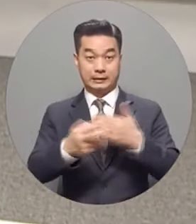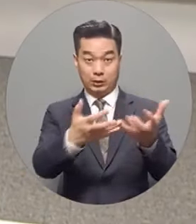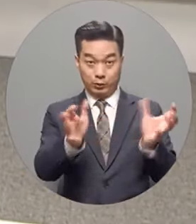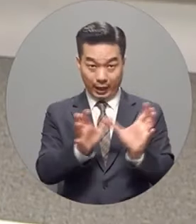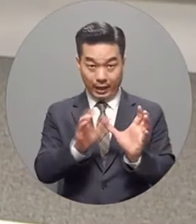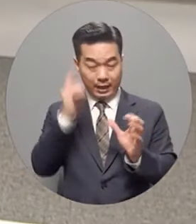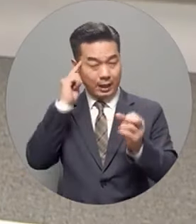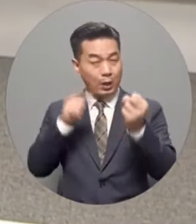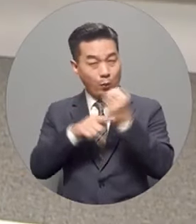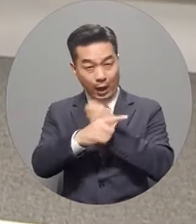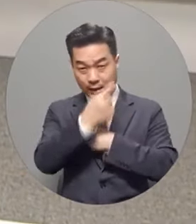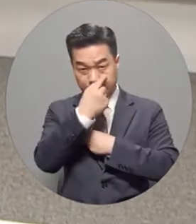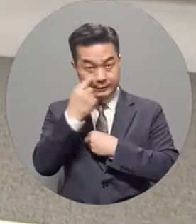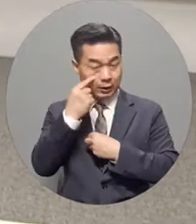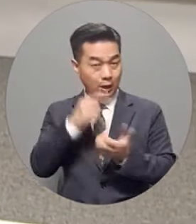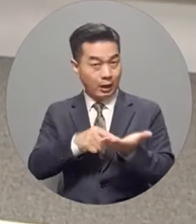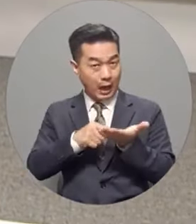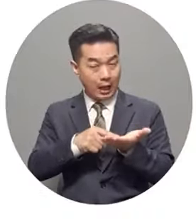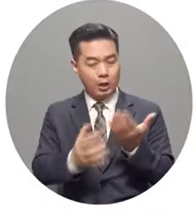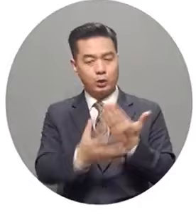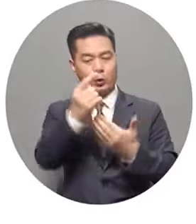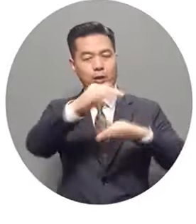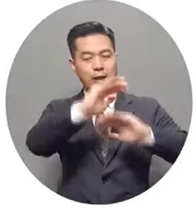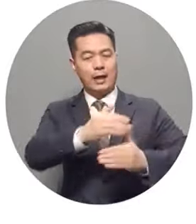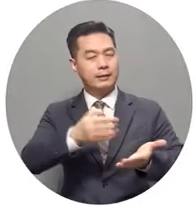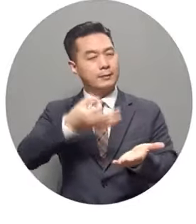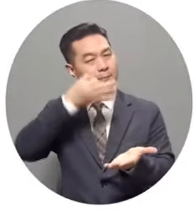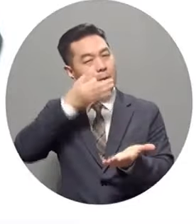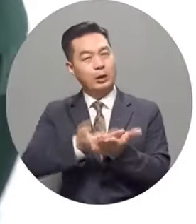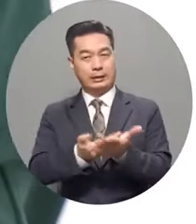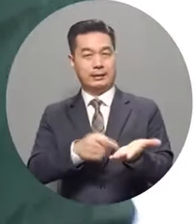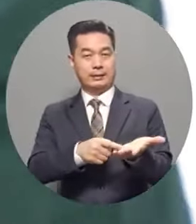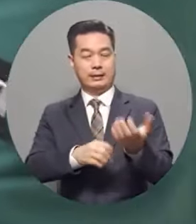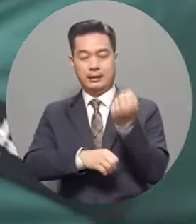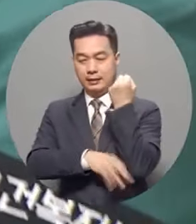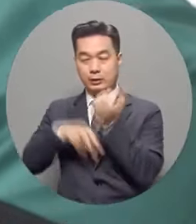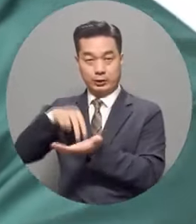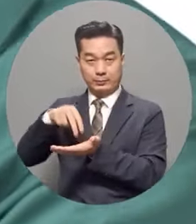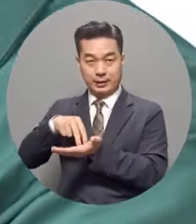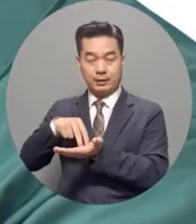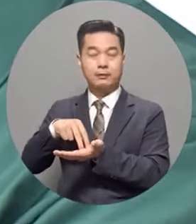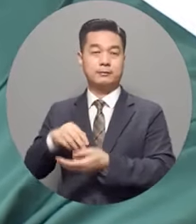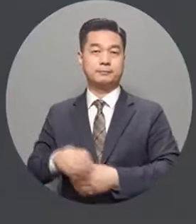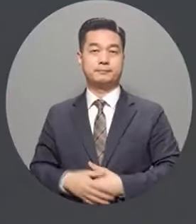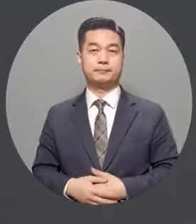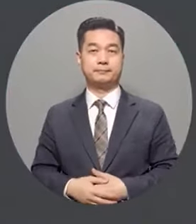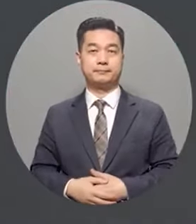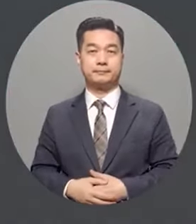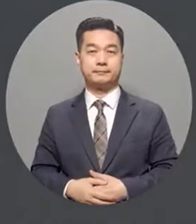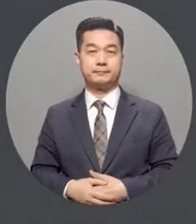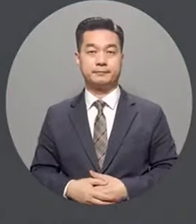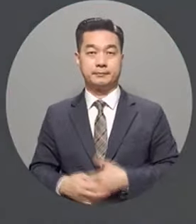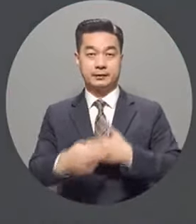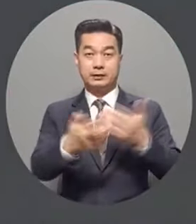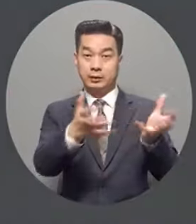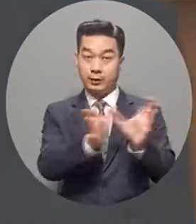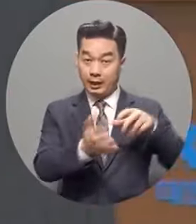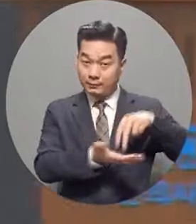과학적 근거를 갖고 통일된 안을 내놓으라는 기존 입장으로 되돌아간 셈입니다. 의료계